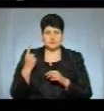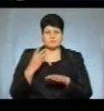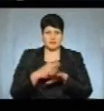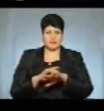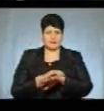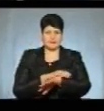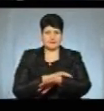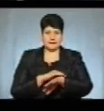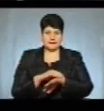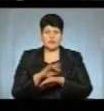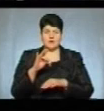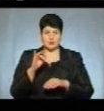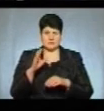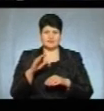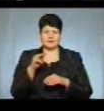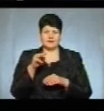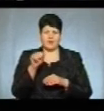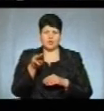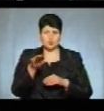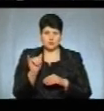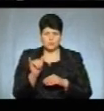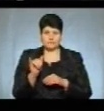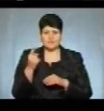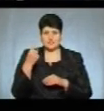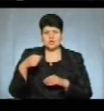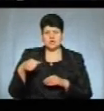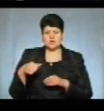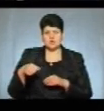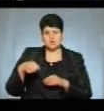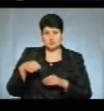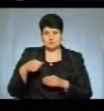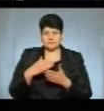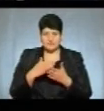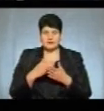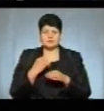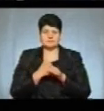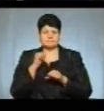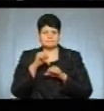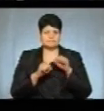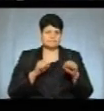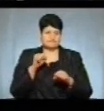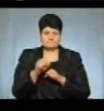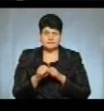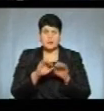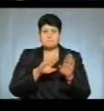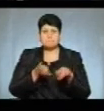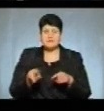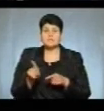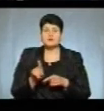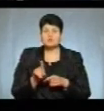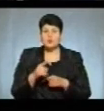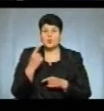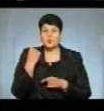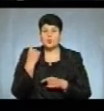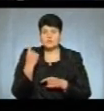руці, інший з сумочкою, нанесли тілесні ушкодження, після чого один з